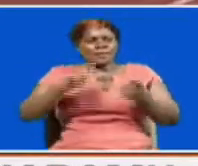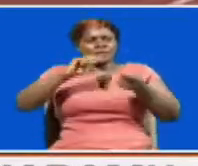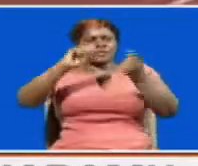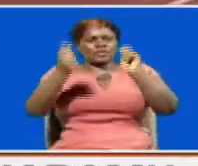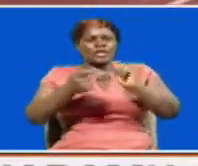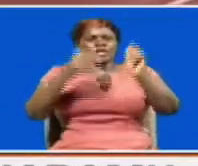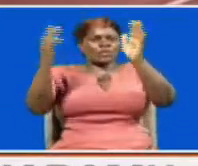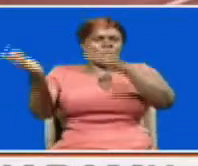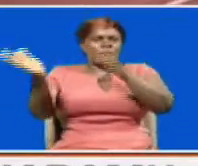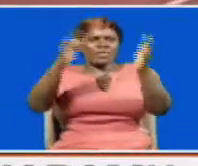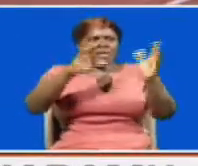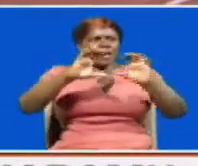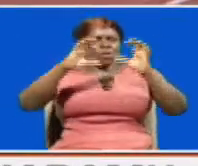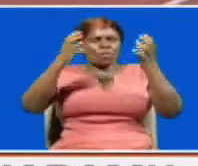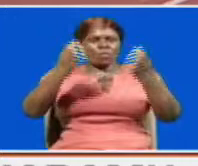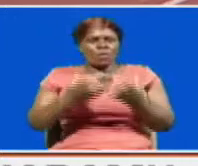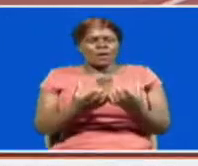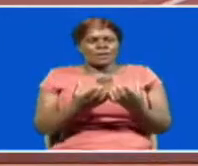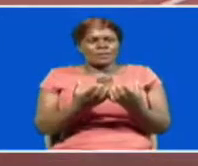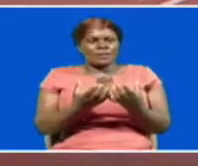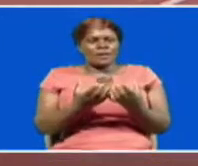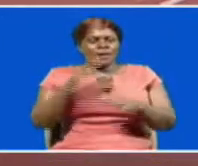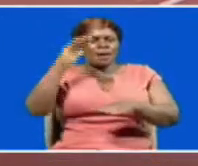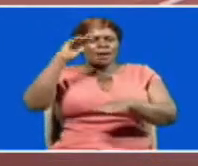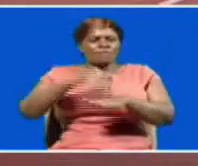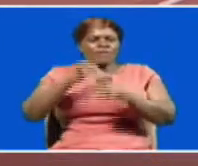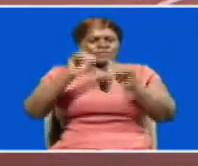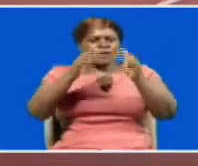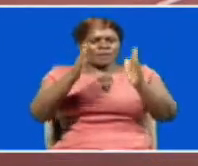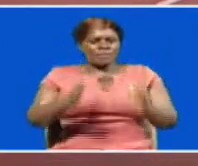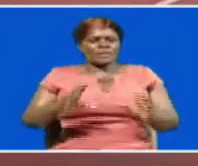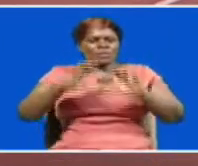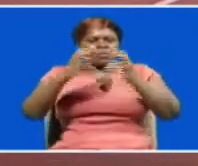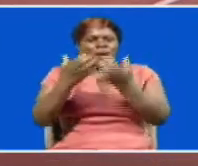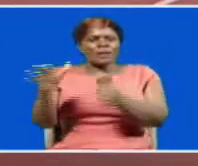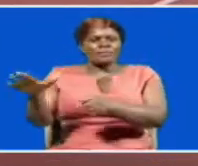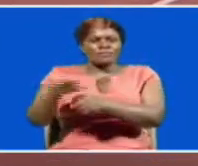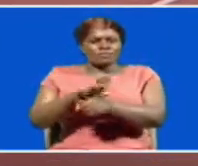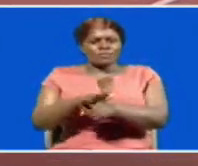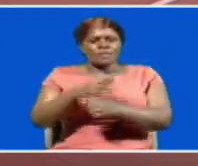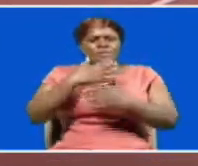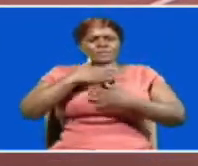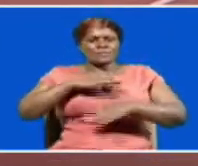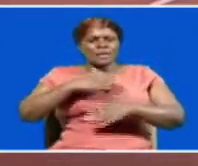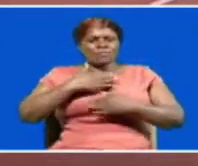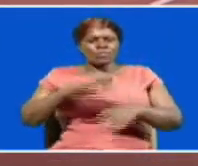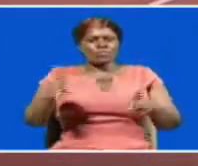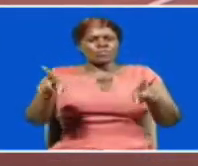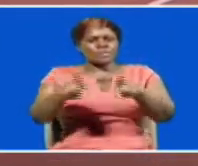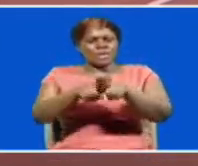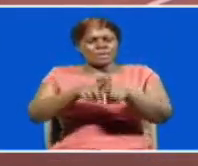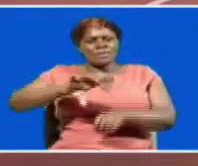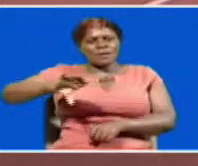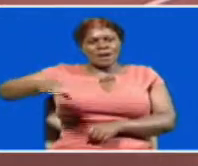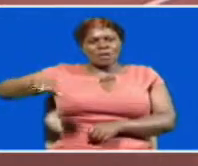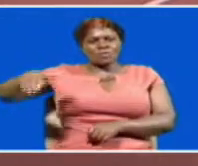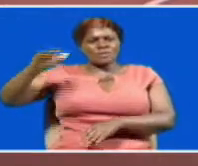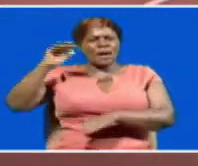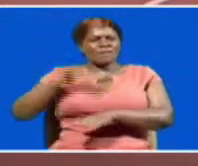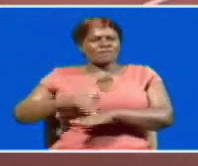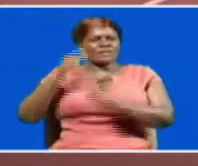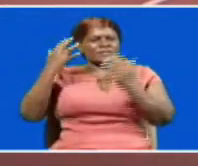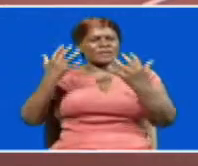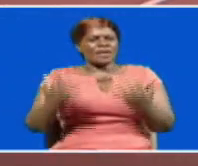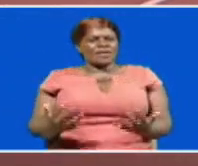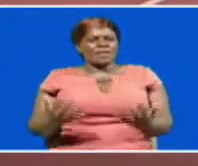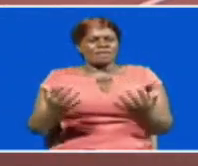mabadiliko ya hali ya hewa duniani yanaendelea kuathiri wakulima kote duniani. Kaunti ya Samburu ni mojawapo ya kaunti zinazokabiliwa